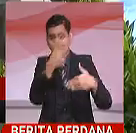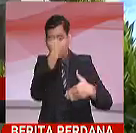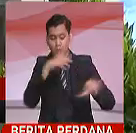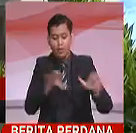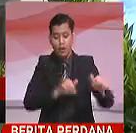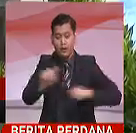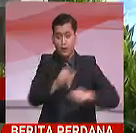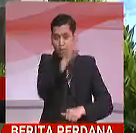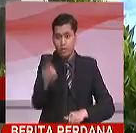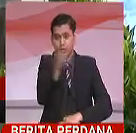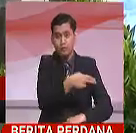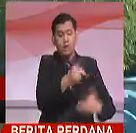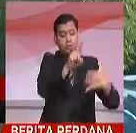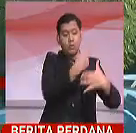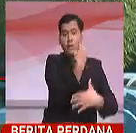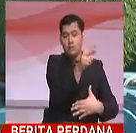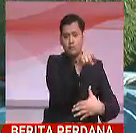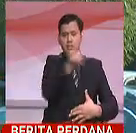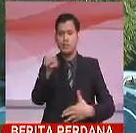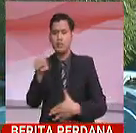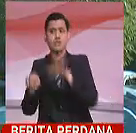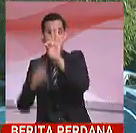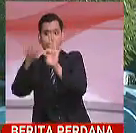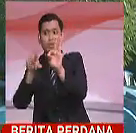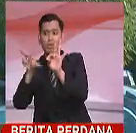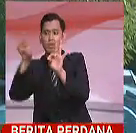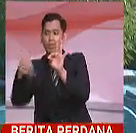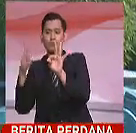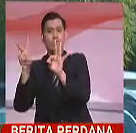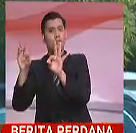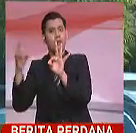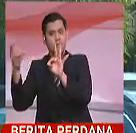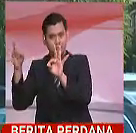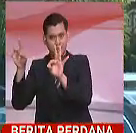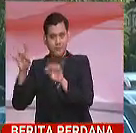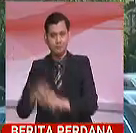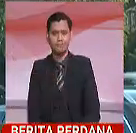haram antara Disember 2016 hingga 9 Mac 2018.